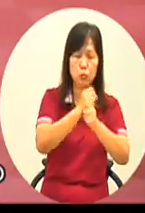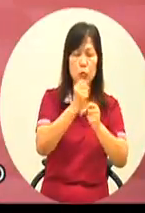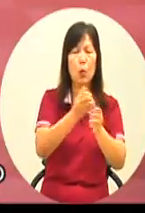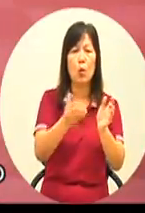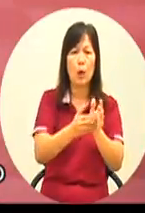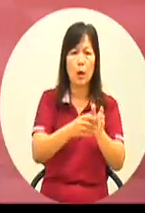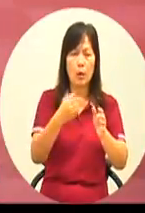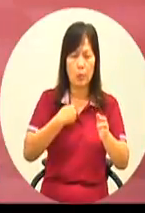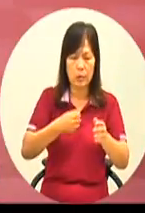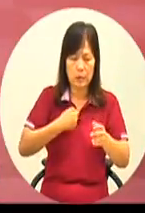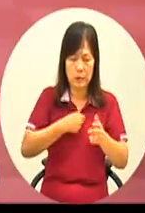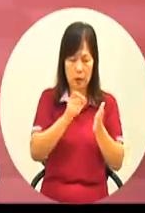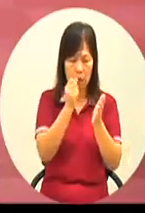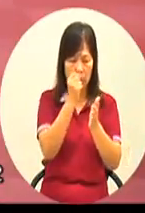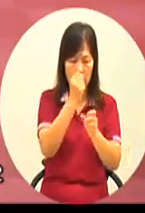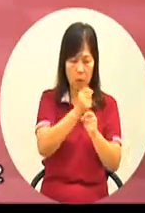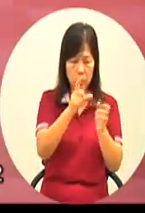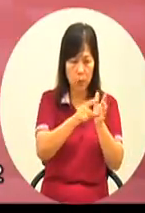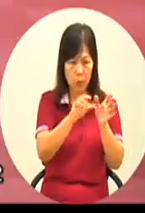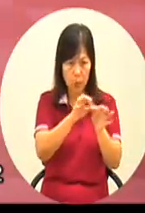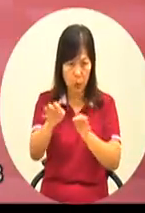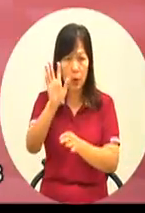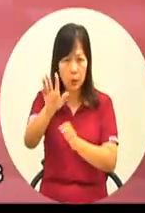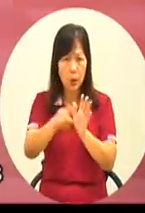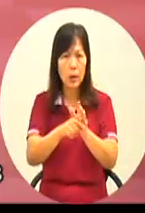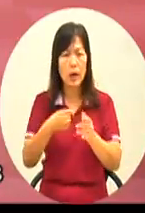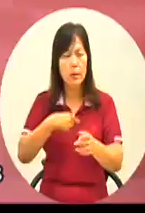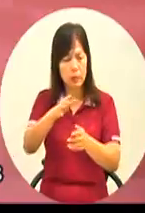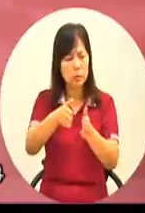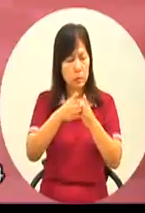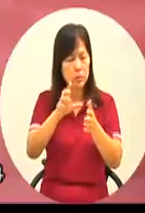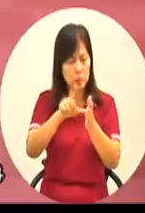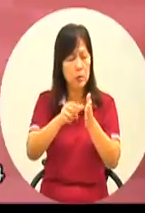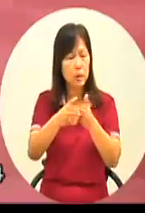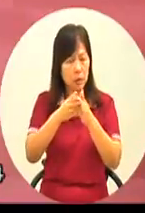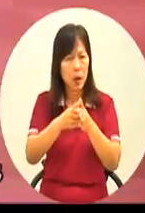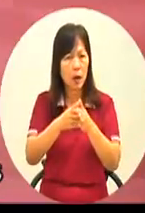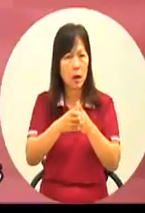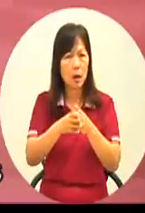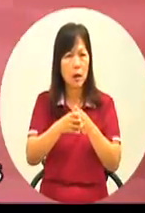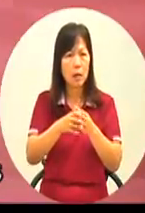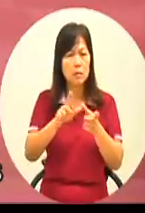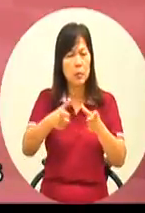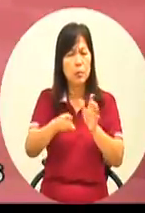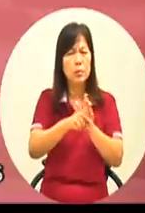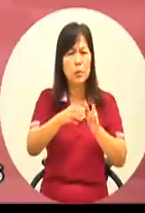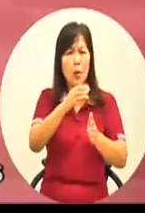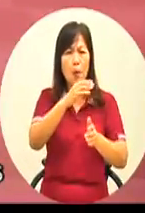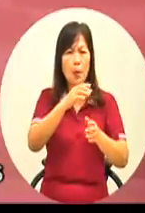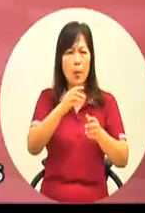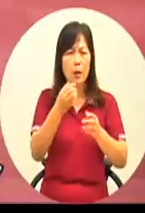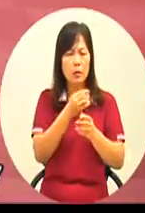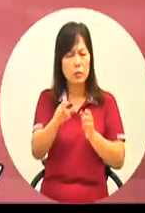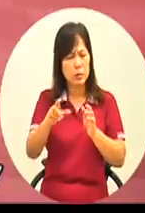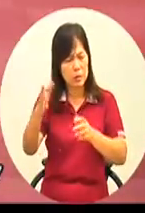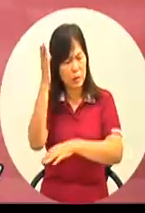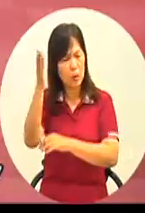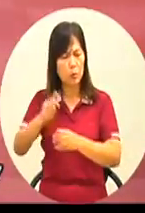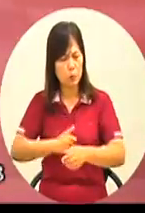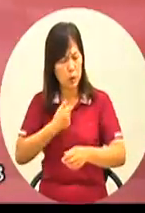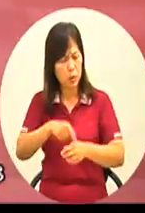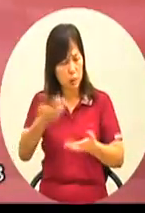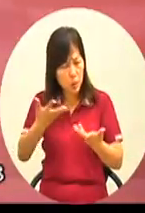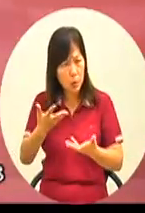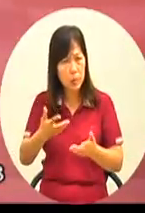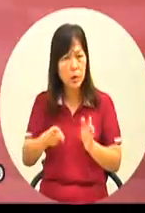了，所以我希望的是 OK， 你局长需要时间，这个不是格局的问题，这是政务诚意的问题，好，你要